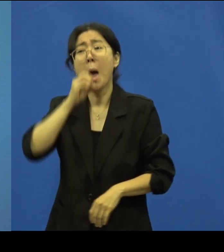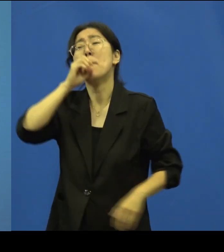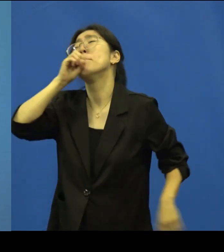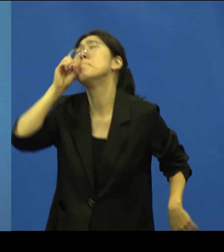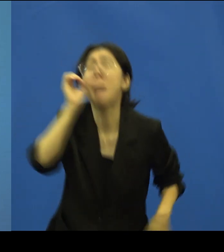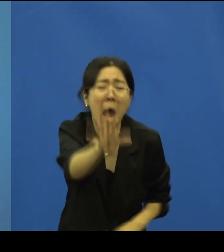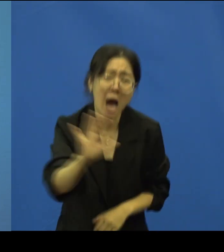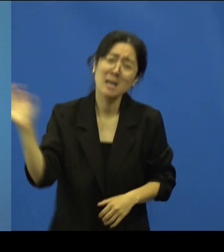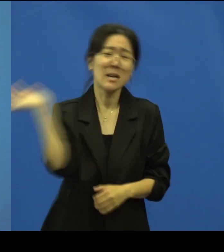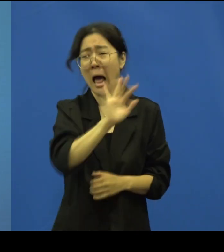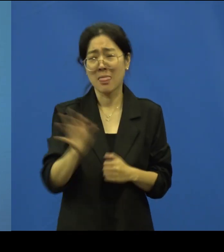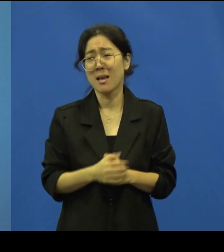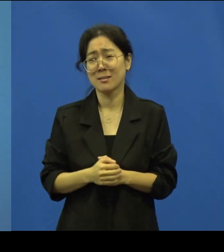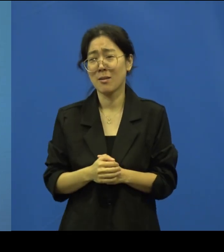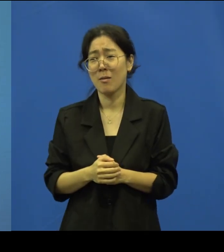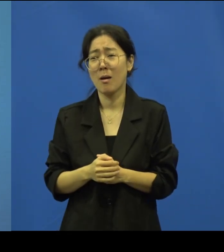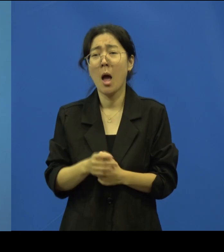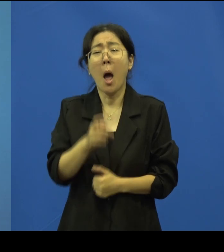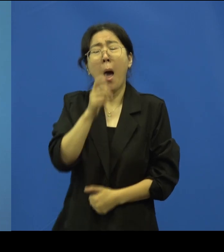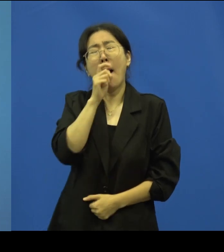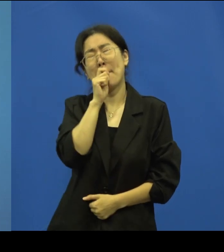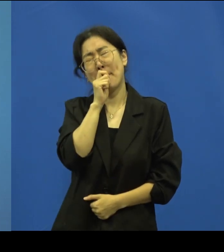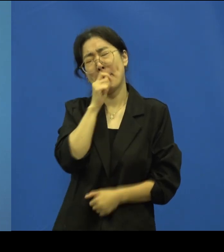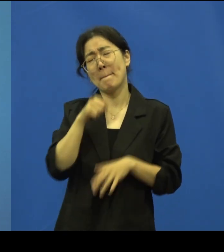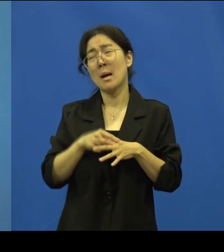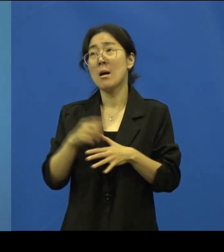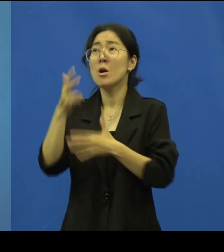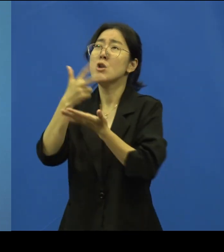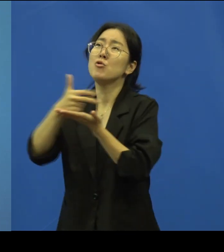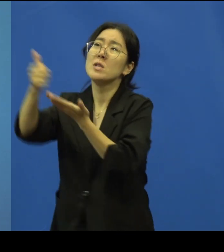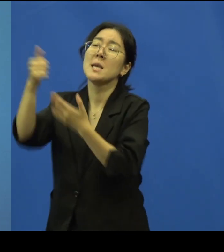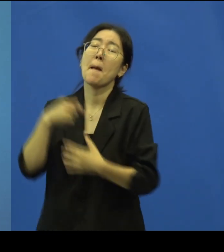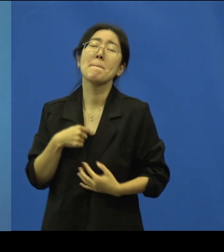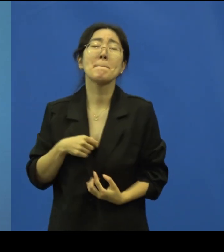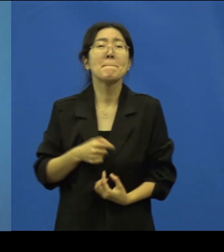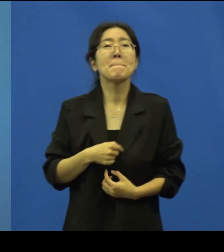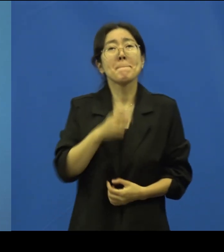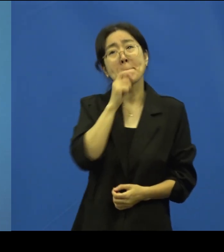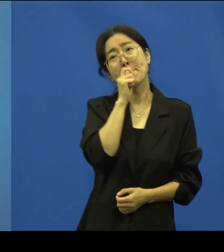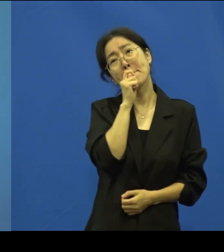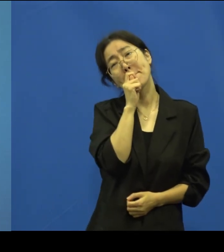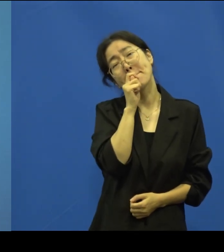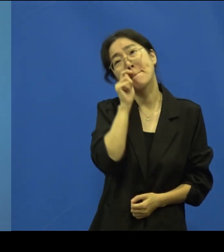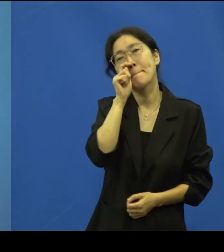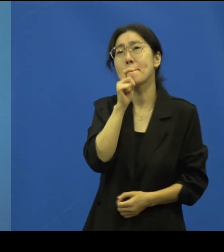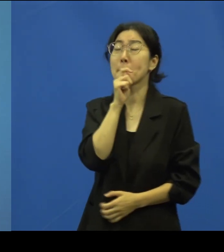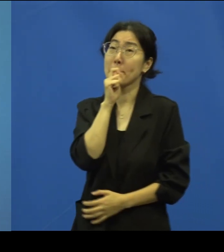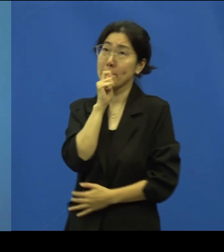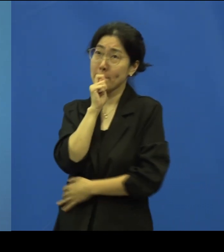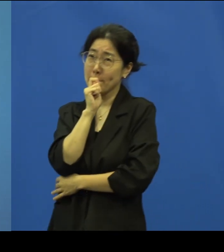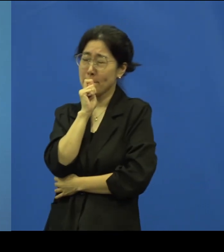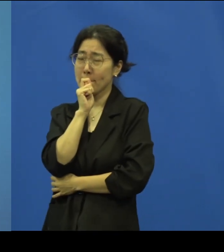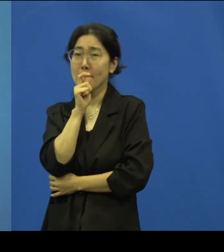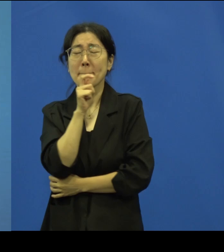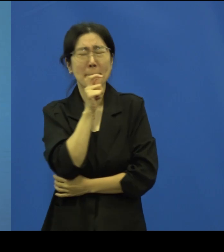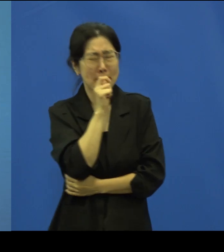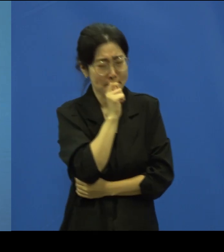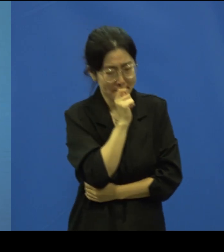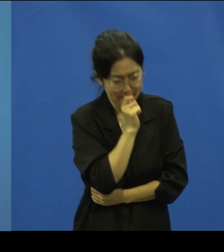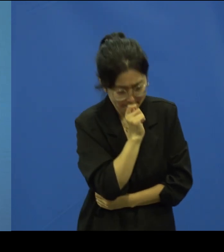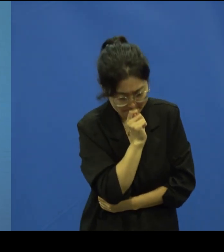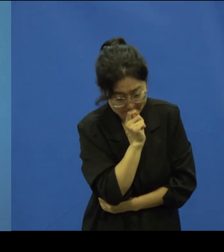그거예요. 여러분, 우리가 기도도요, 속으로 막 주님께 막 하루 종일 마음이 다 있어. 근데 말을 안